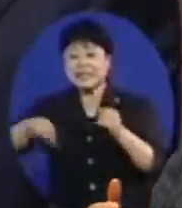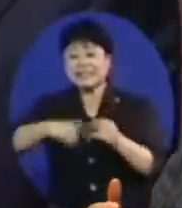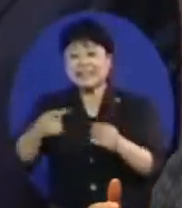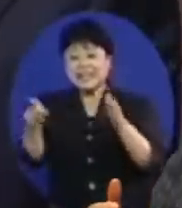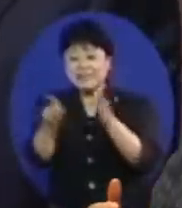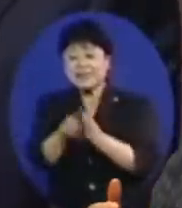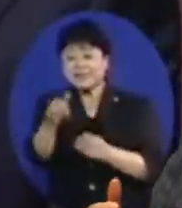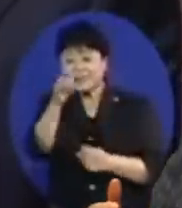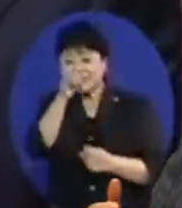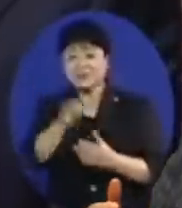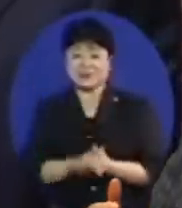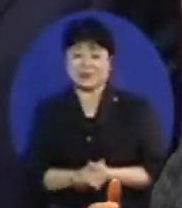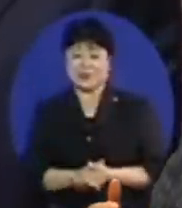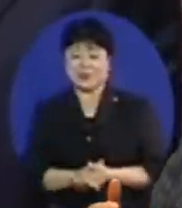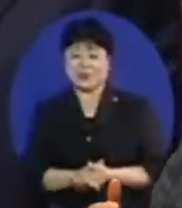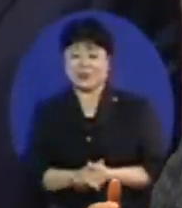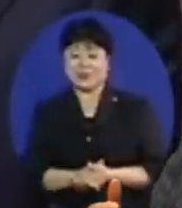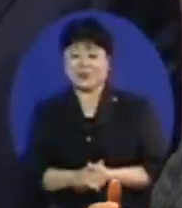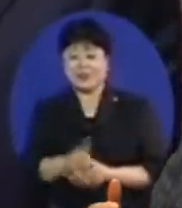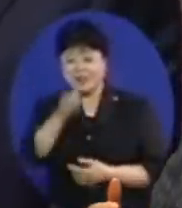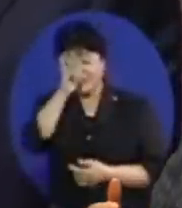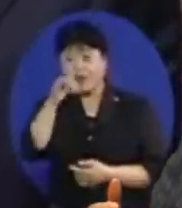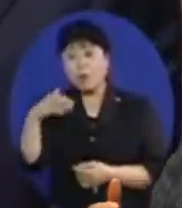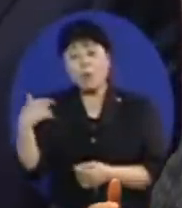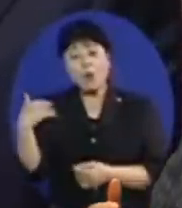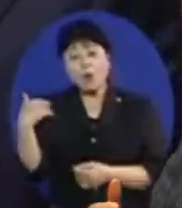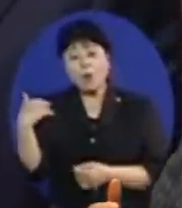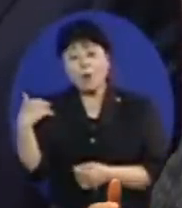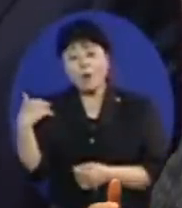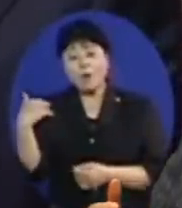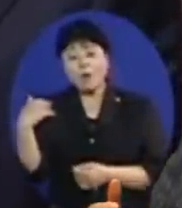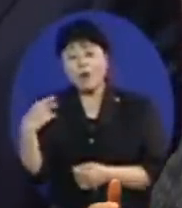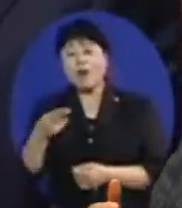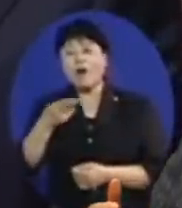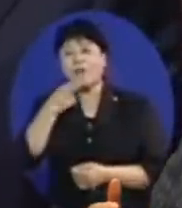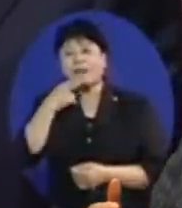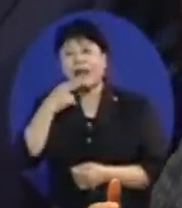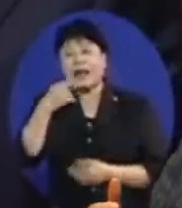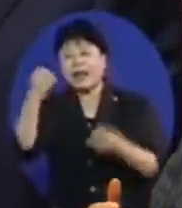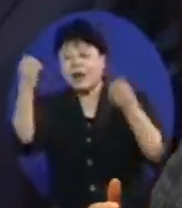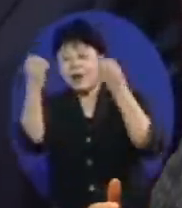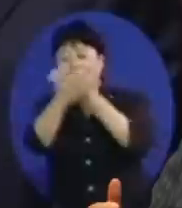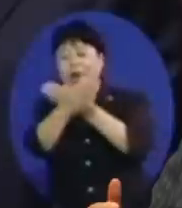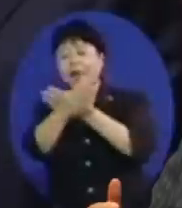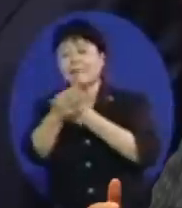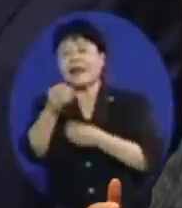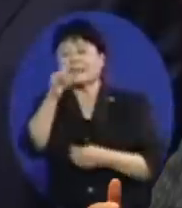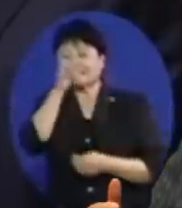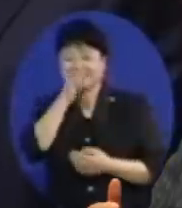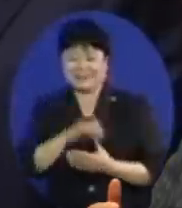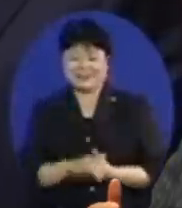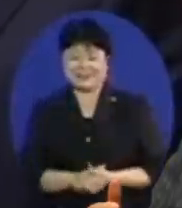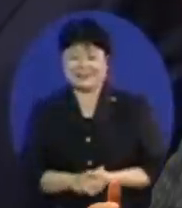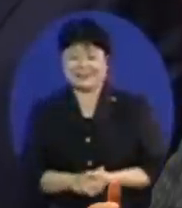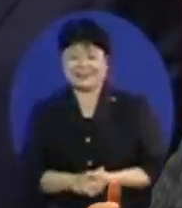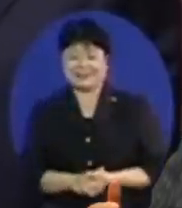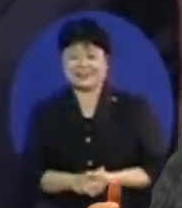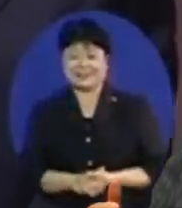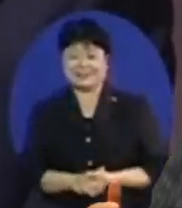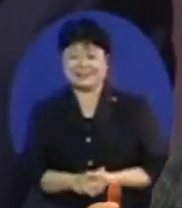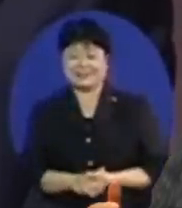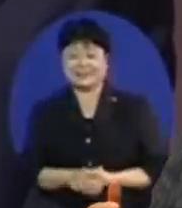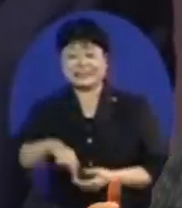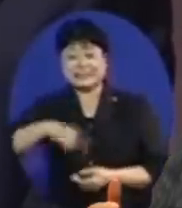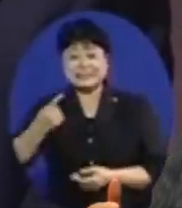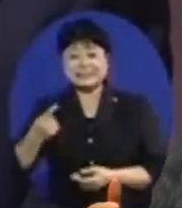믿음이 있으면서도 있는 것을 알지 못하고 없는 줄로 오해를 하고 있는 사람이 많습니다.